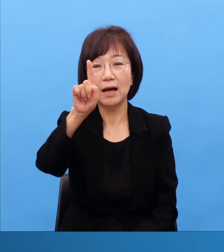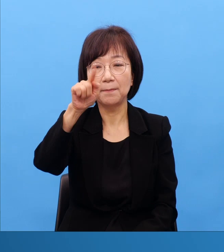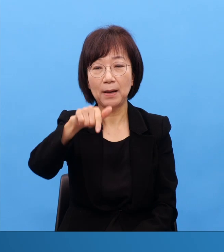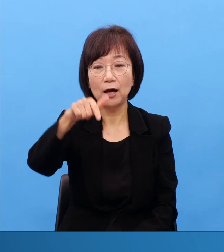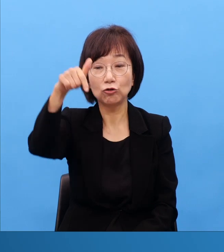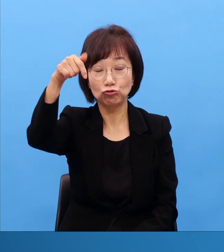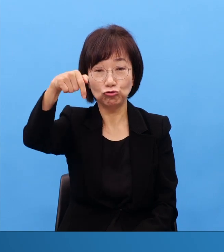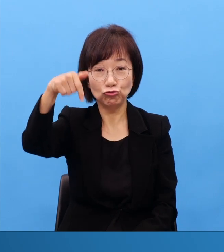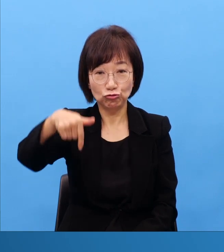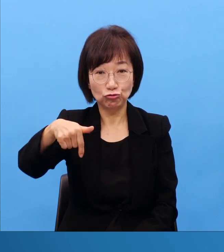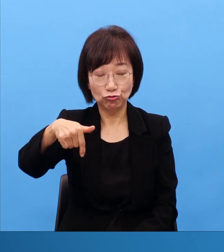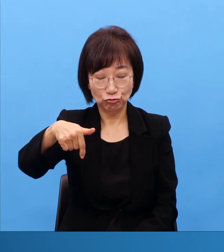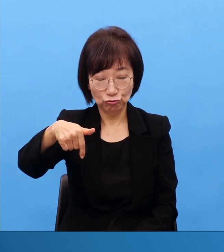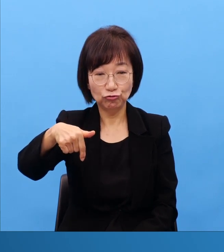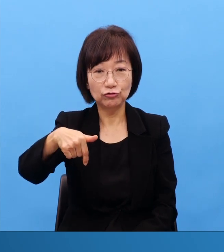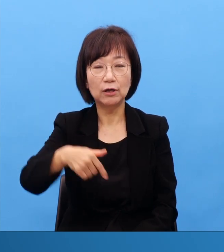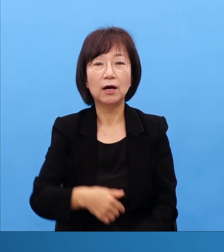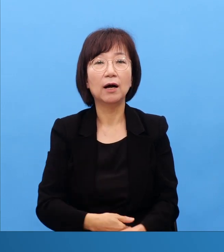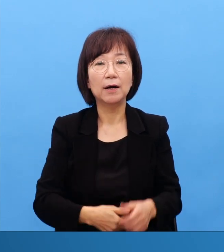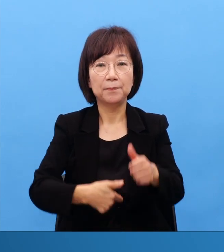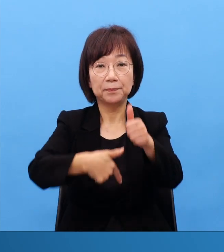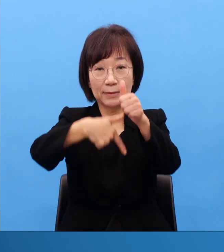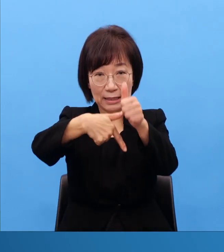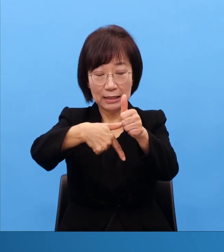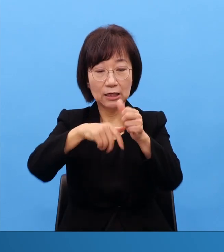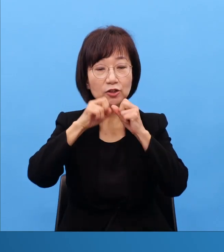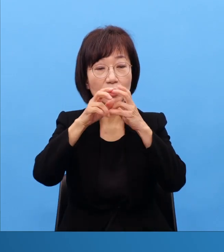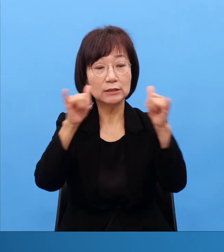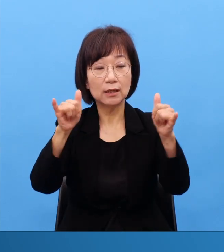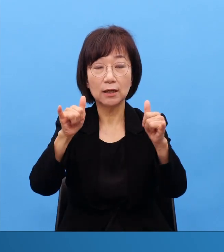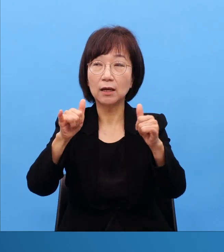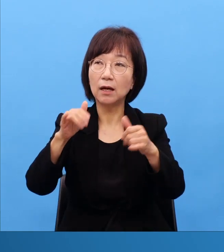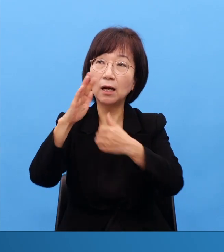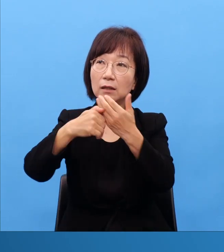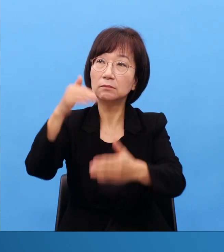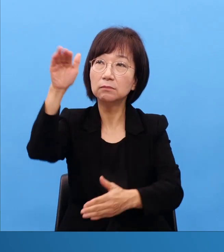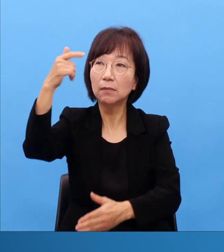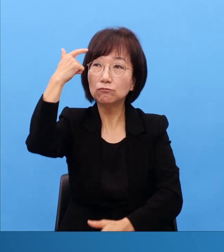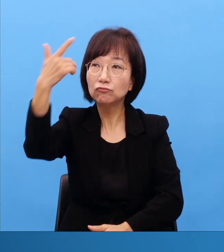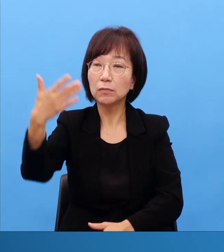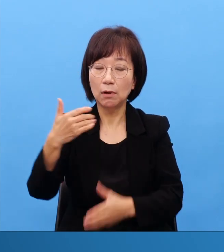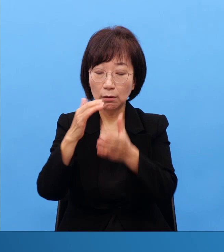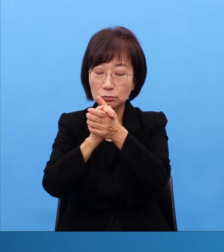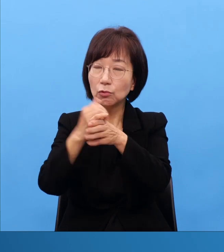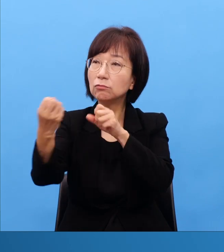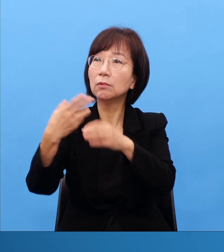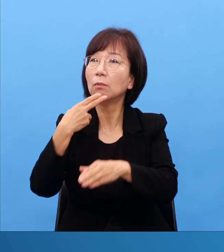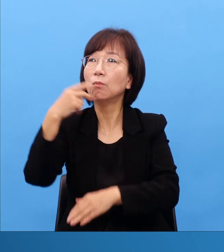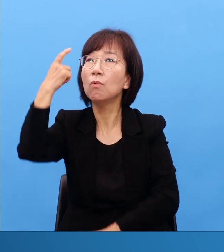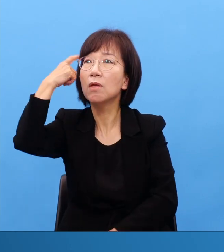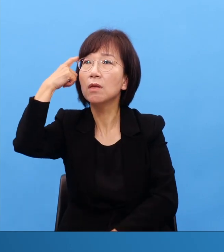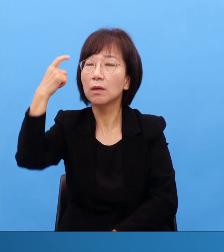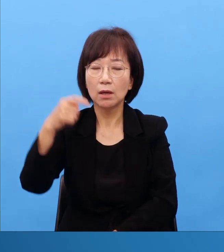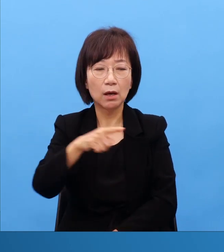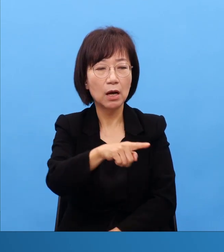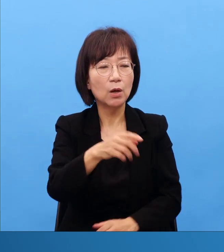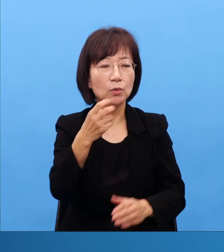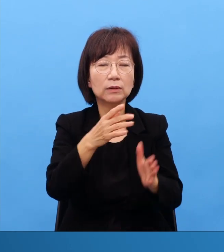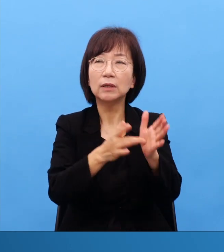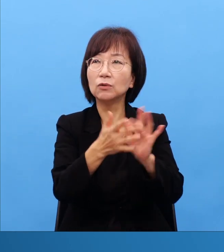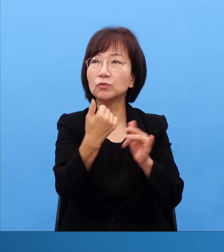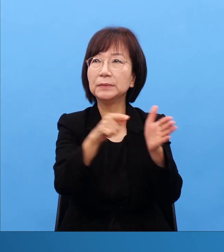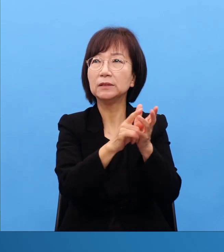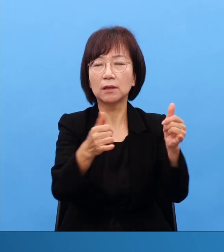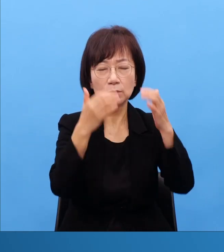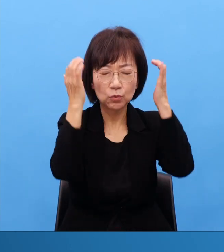asked, 왜 기도 응답되지 않습니까? Why are my prayers not being answered? 왜 의인이 고난당합니까? Why do the